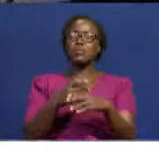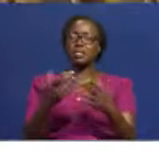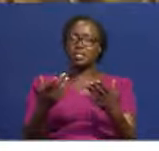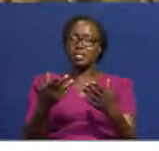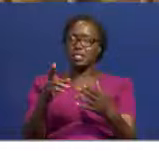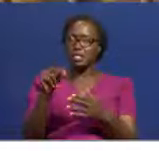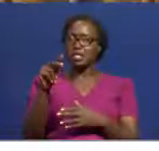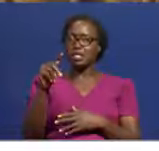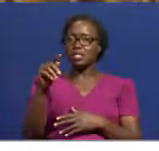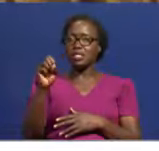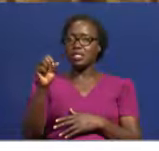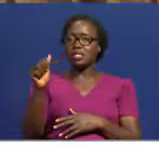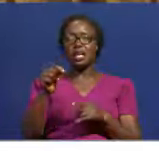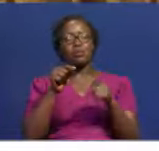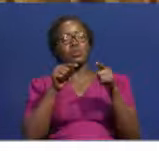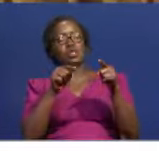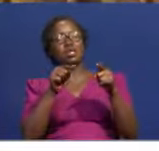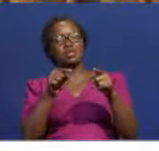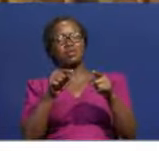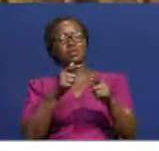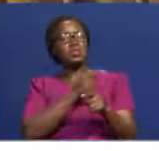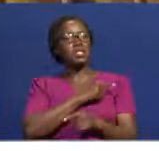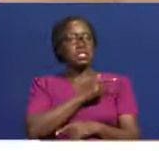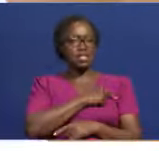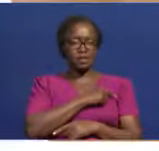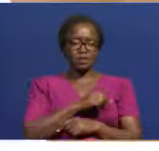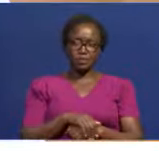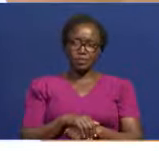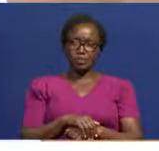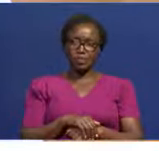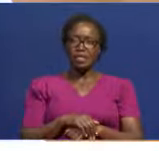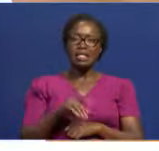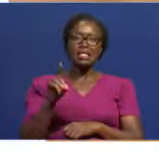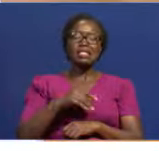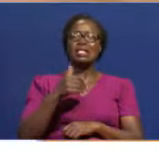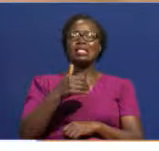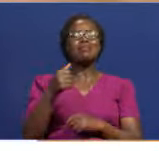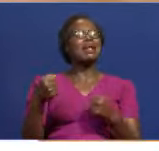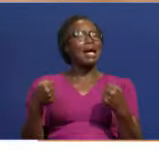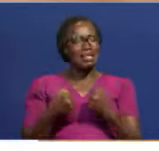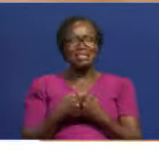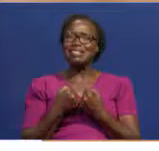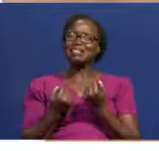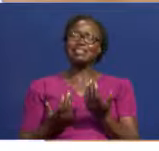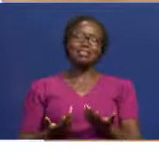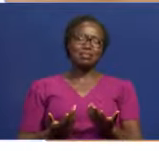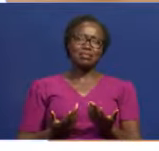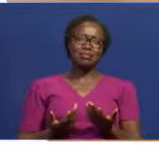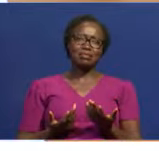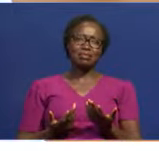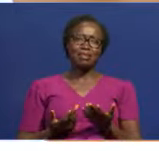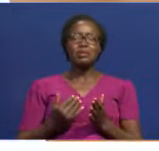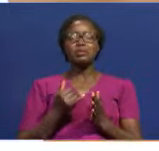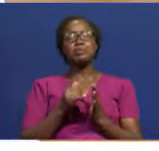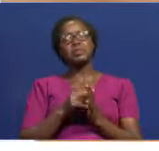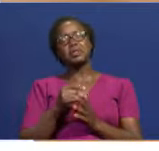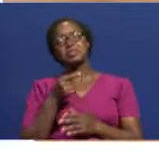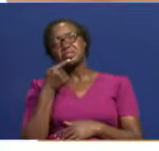hiyo imekuwa ikishtumiwa kwa utepetevu. Every day we have an accident and we are just